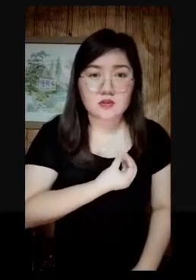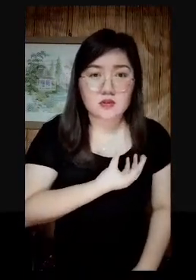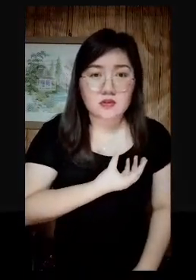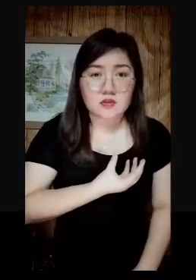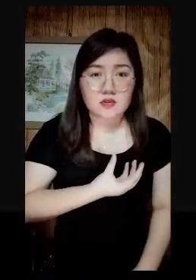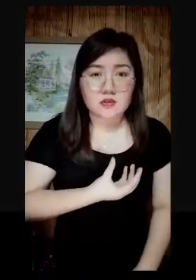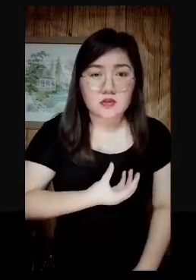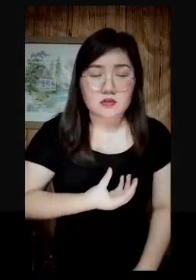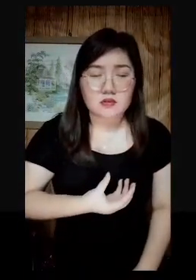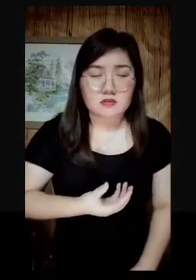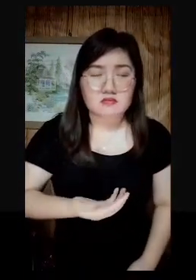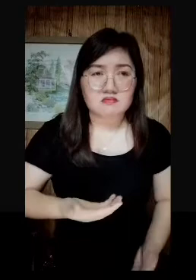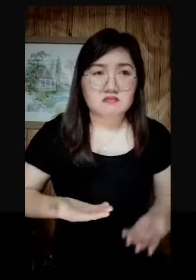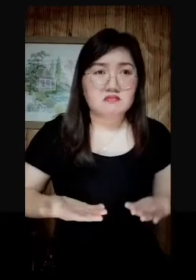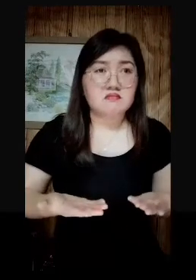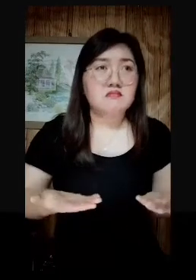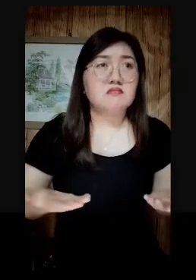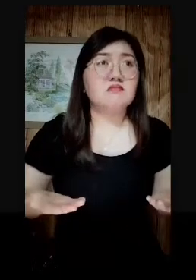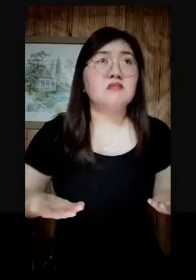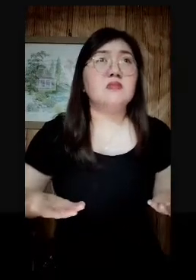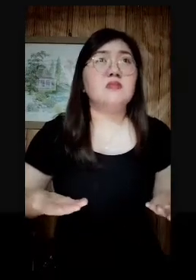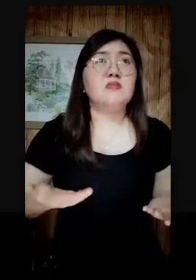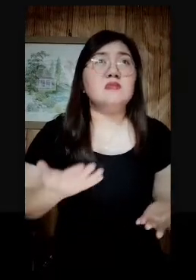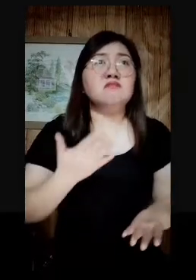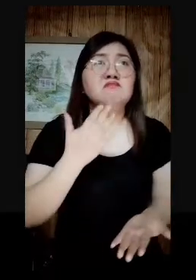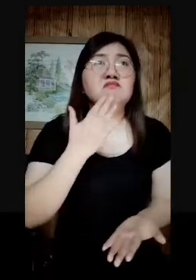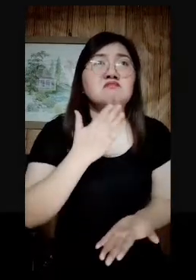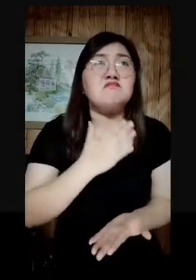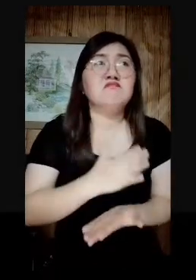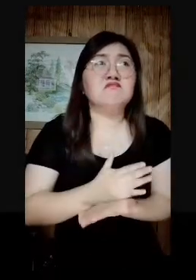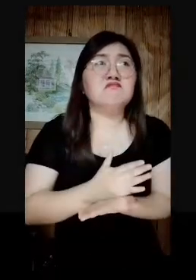ito ba ay matatapos pa?